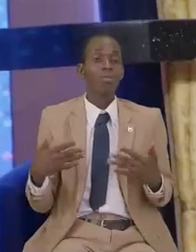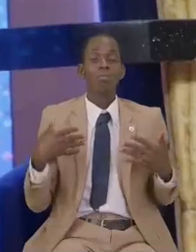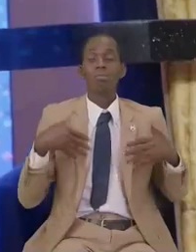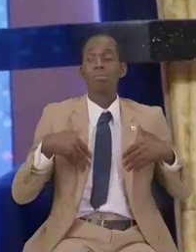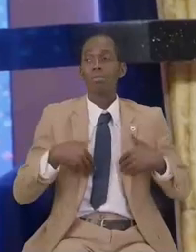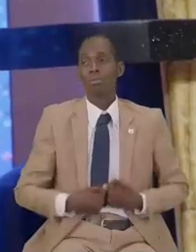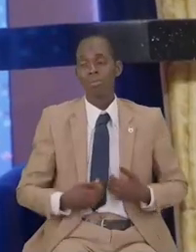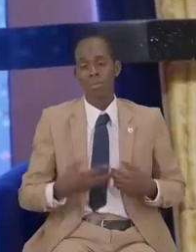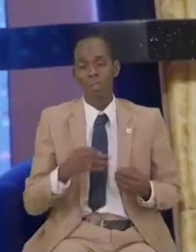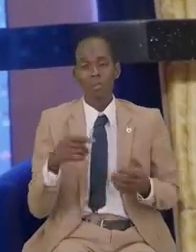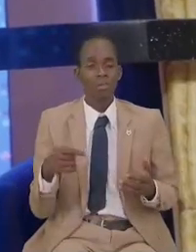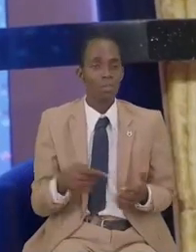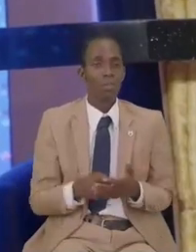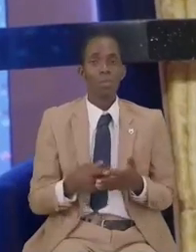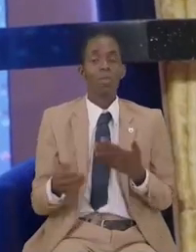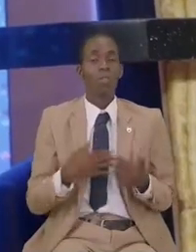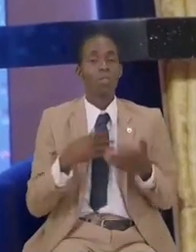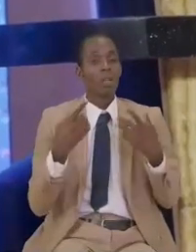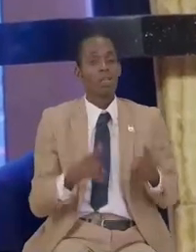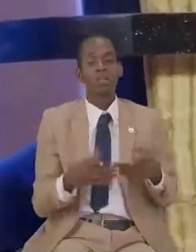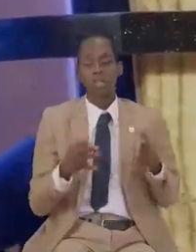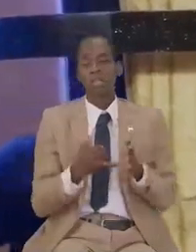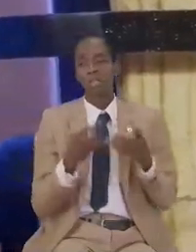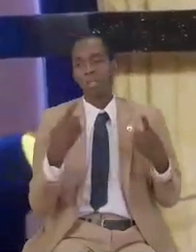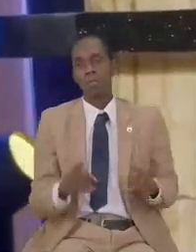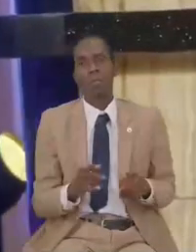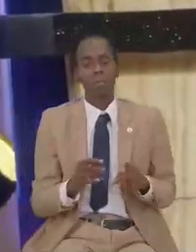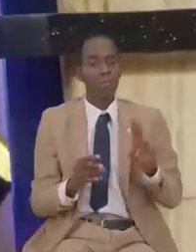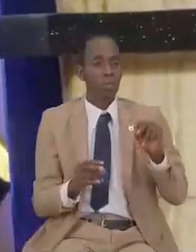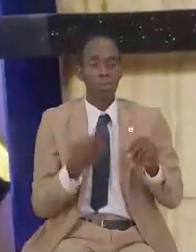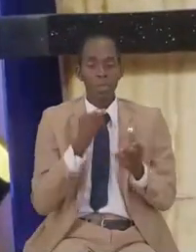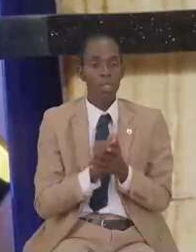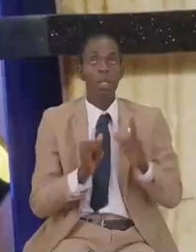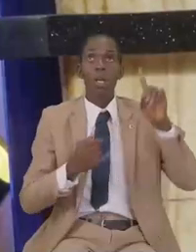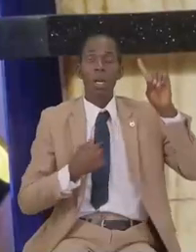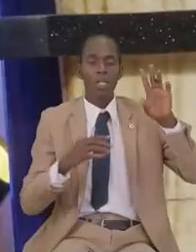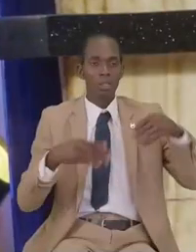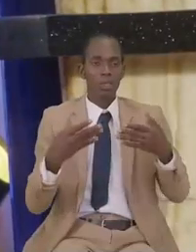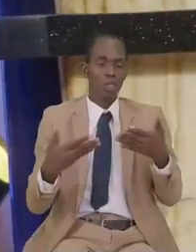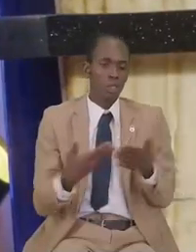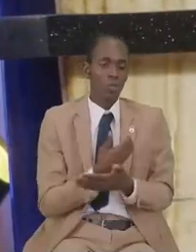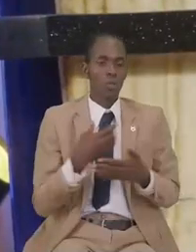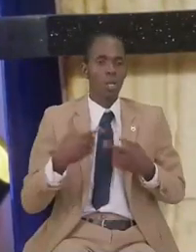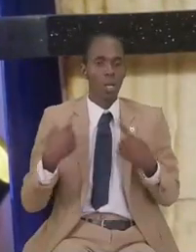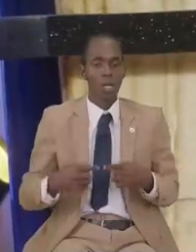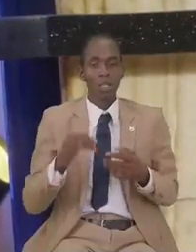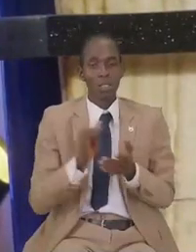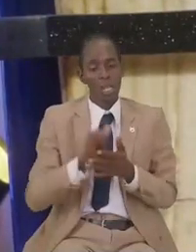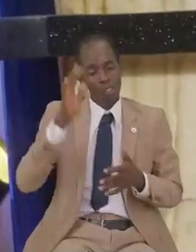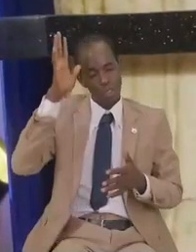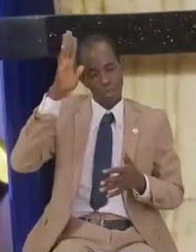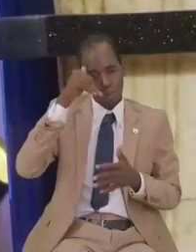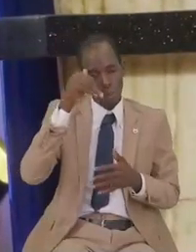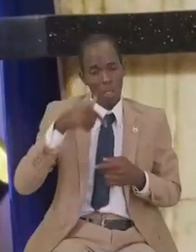fatigué, qu'est-ce qui va arriver? Je dis non, je vous donnerai un cœur nouveau, le cœur de pierre là, je